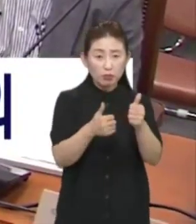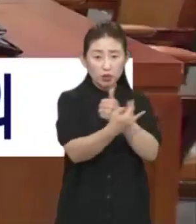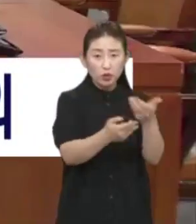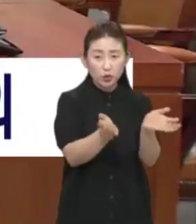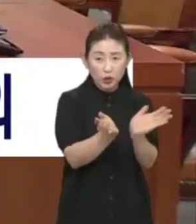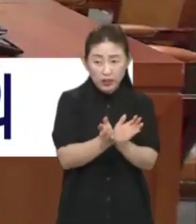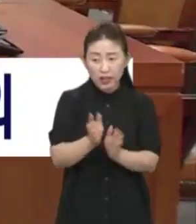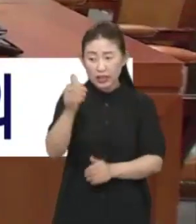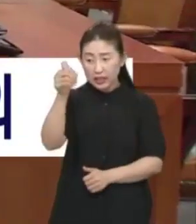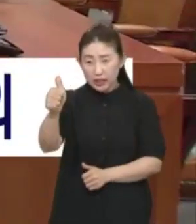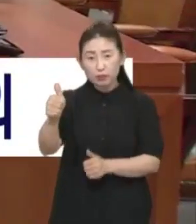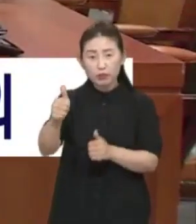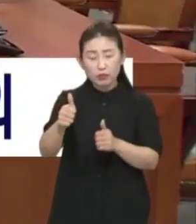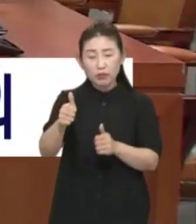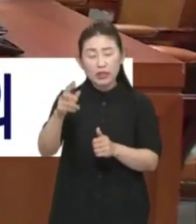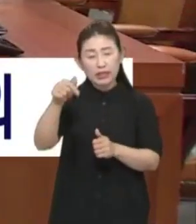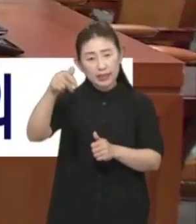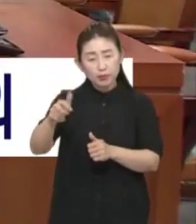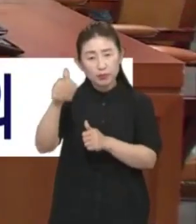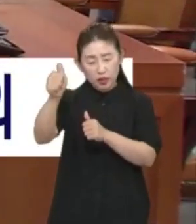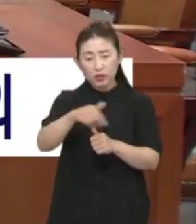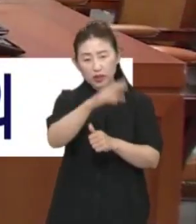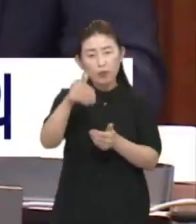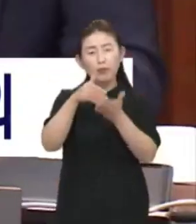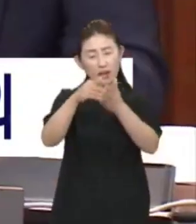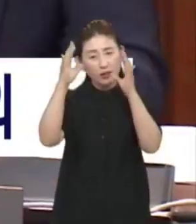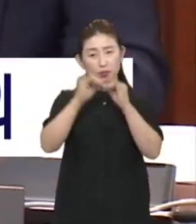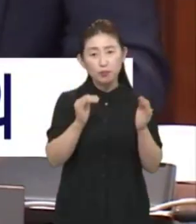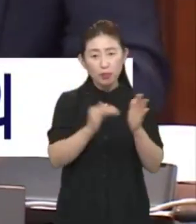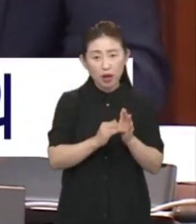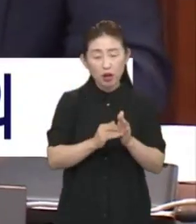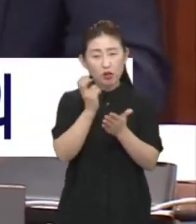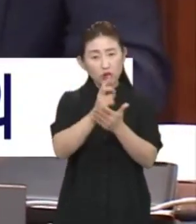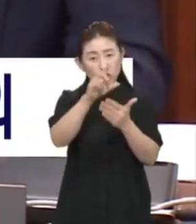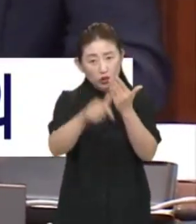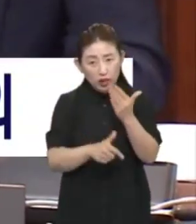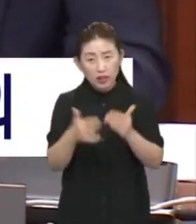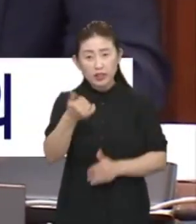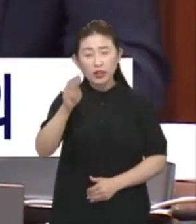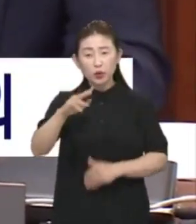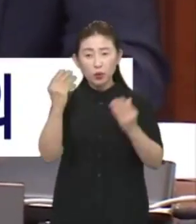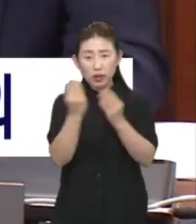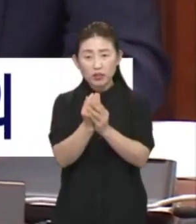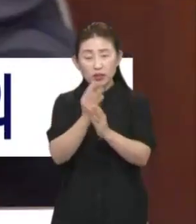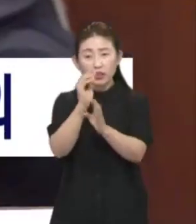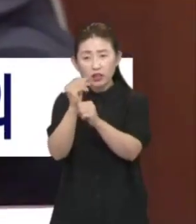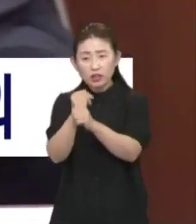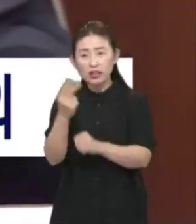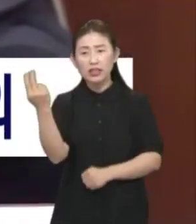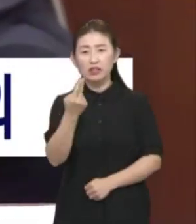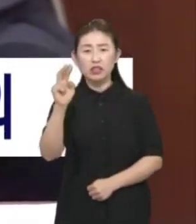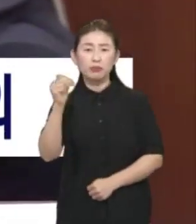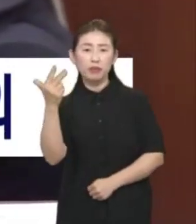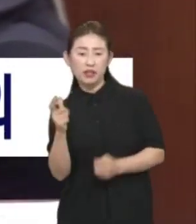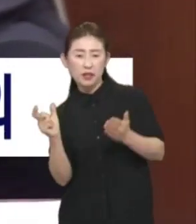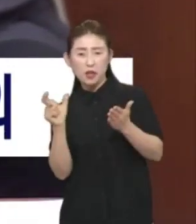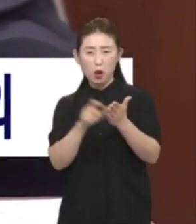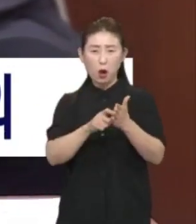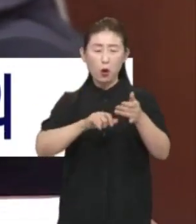김 의장 안에 전원 찬성 의견을 제시했으며 국회 규칙의 세종의사당 완공 기간을